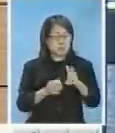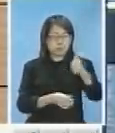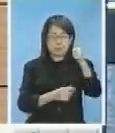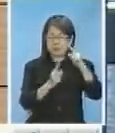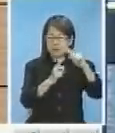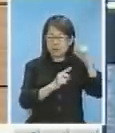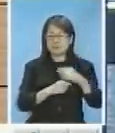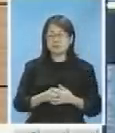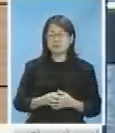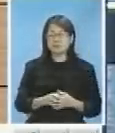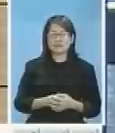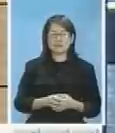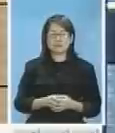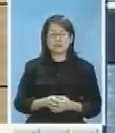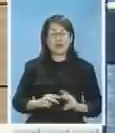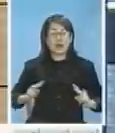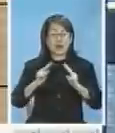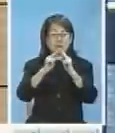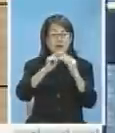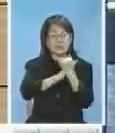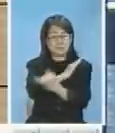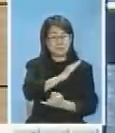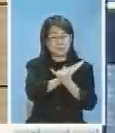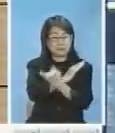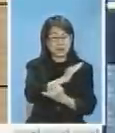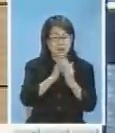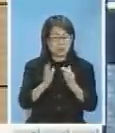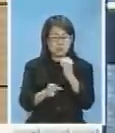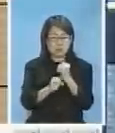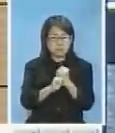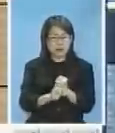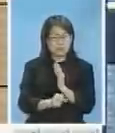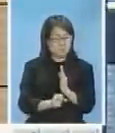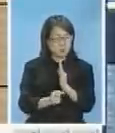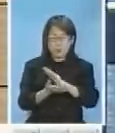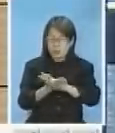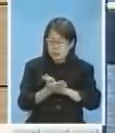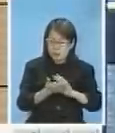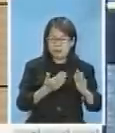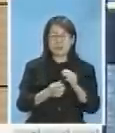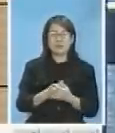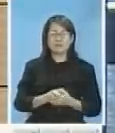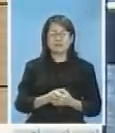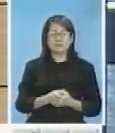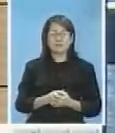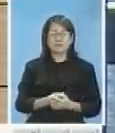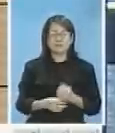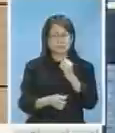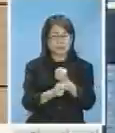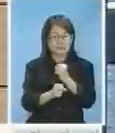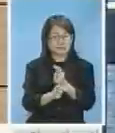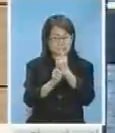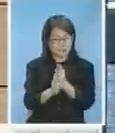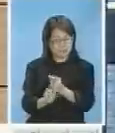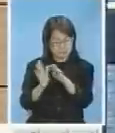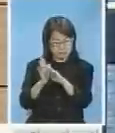ยเป็นกระทรวงที่ข้าราชการมีวินัยในการทำงานมีกรอบการทำงานที่น่า